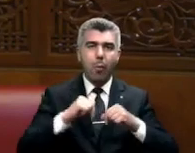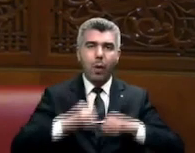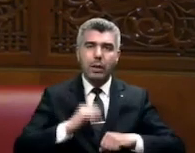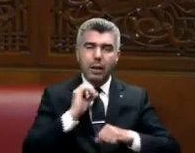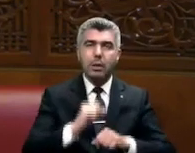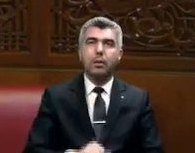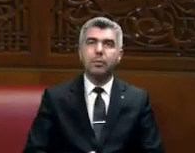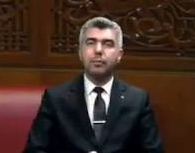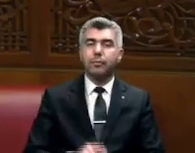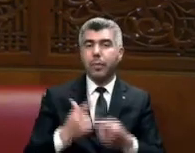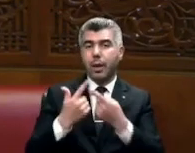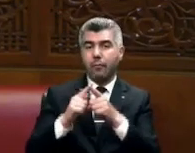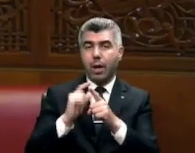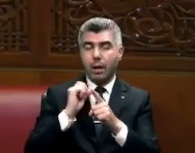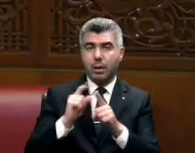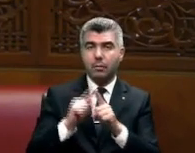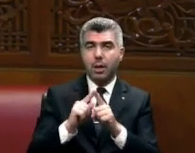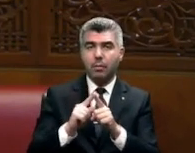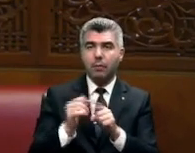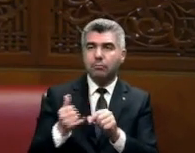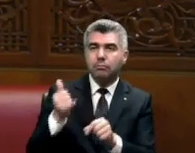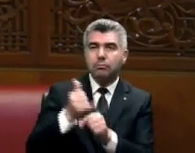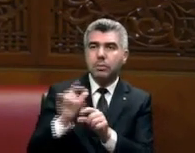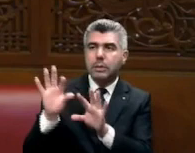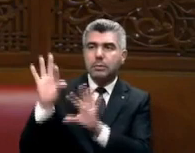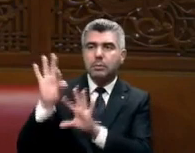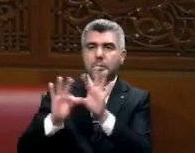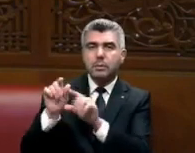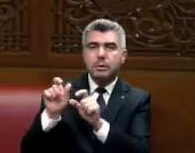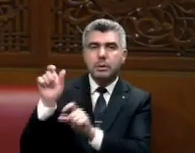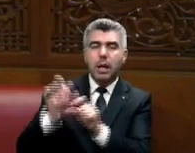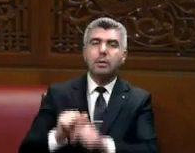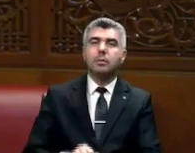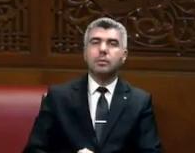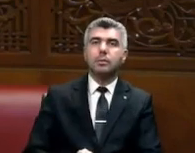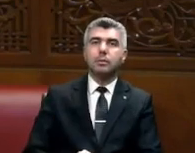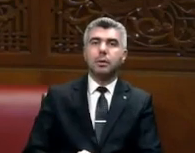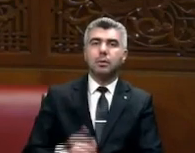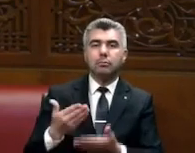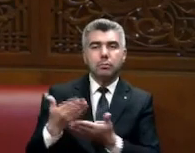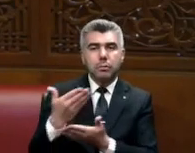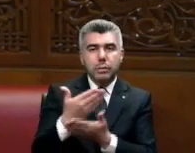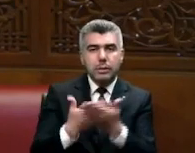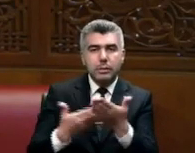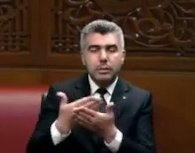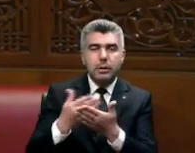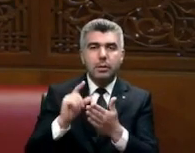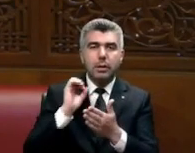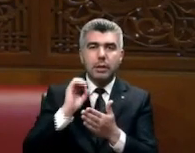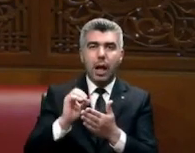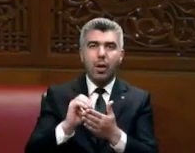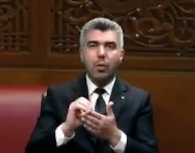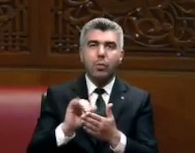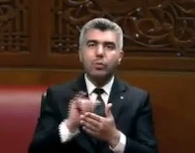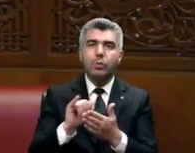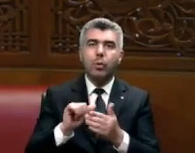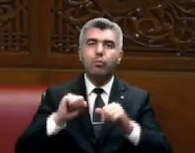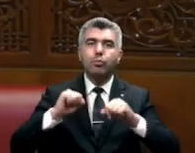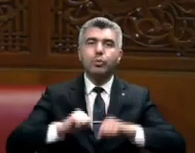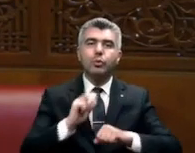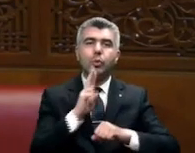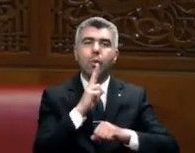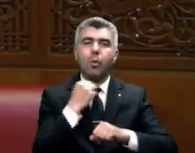التطبيقي المتعلق بمسطرة التعيين في المناصب العليا التي يتم التداول ديالها في الشأن في مجلس